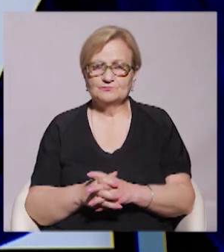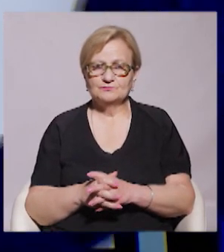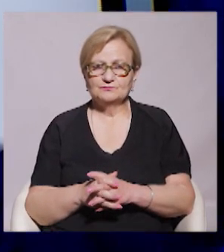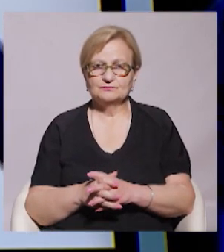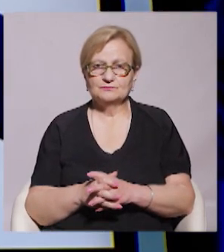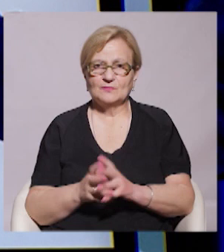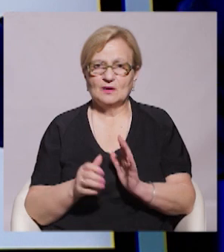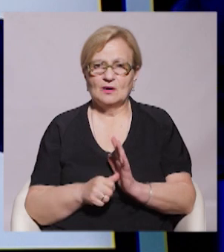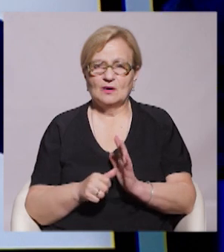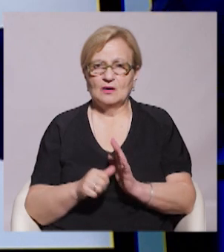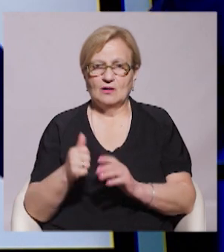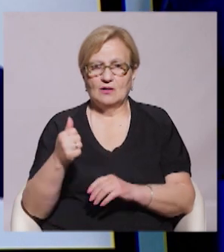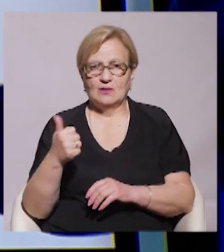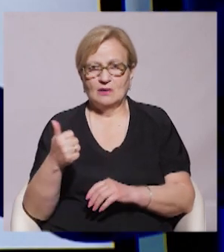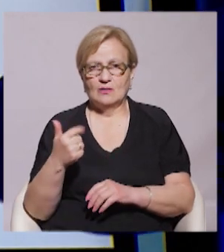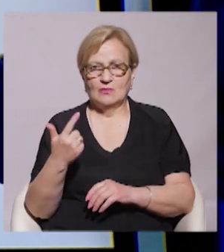1 6-იანი და